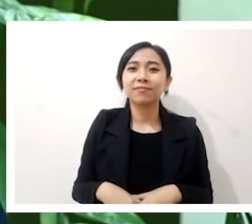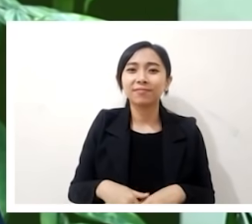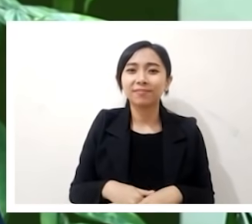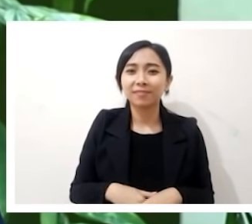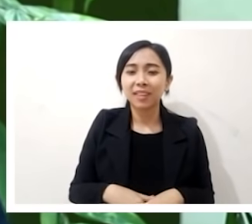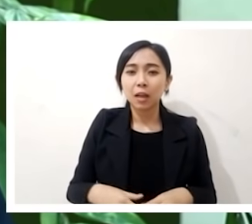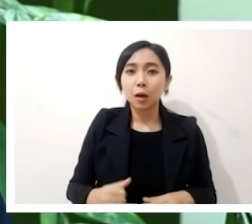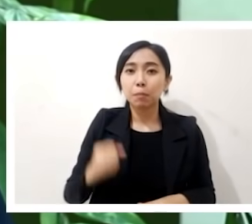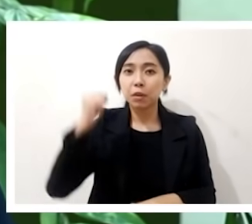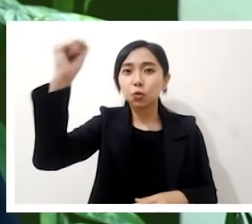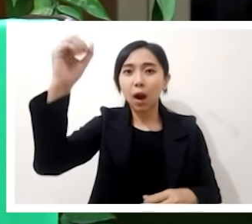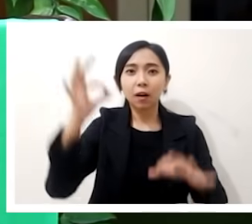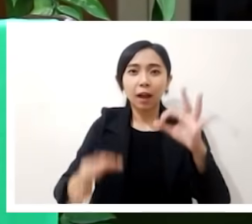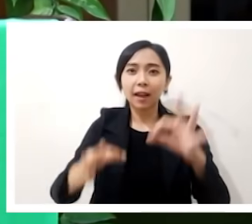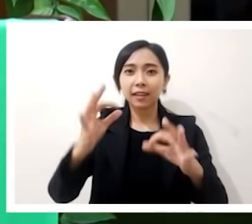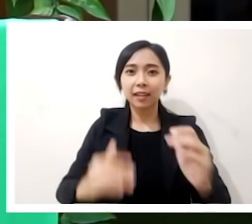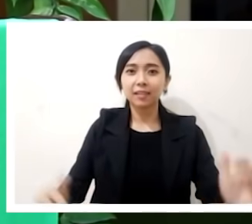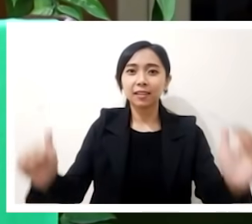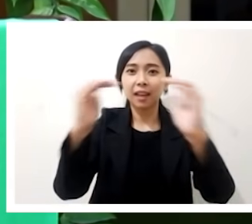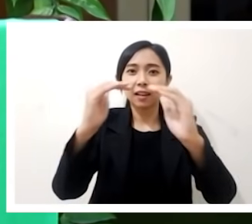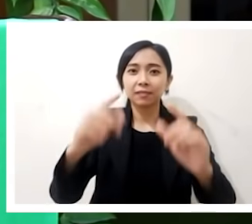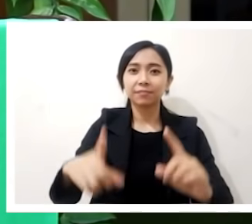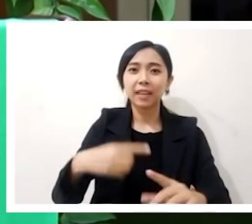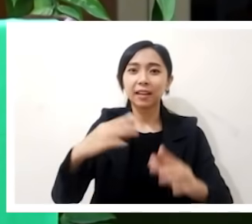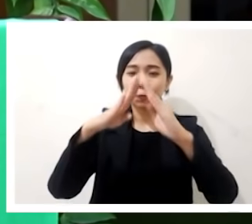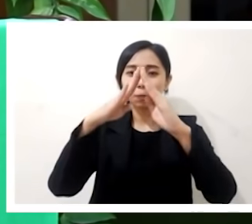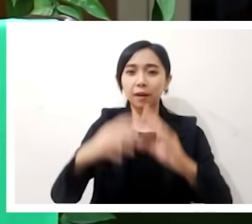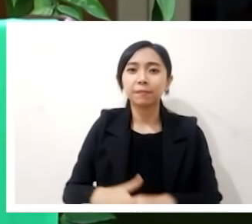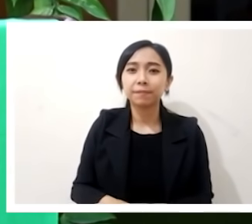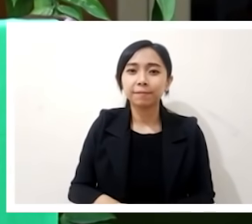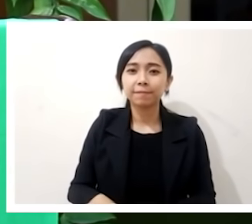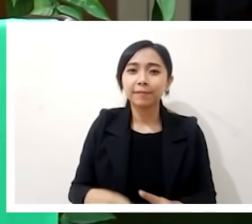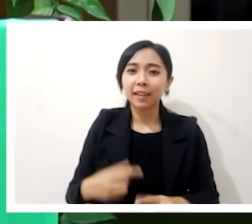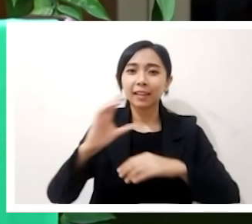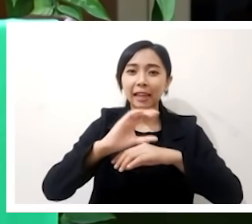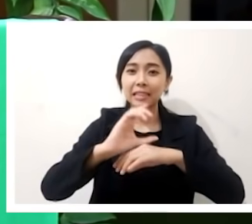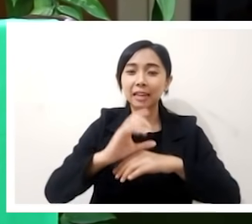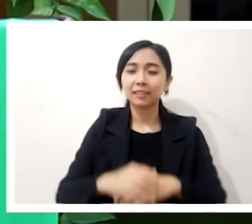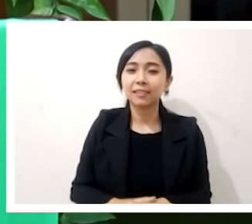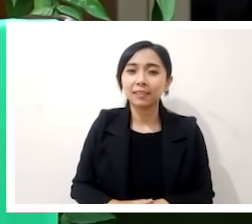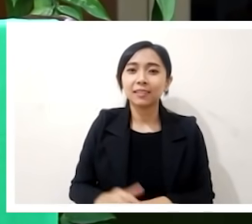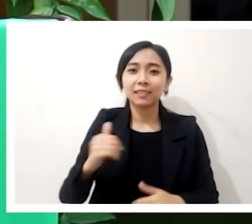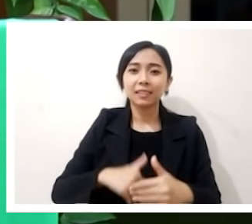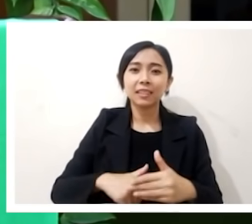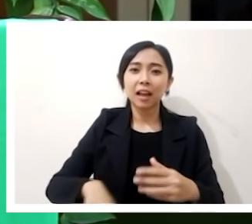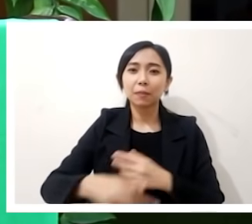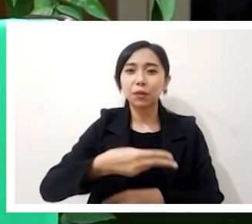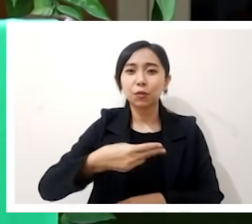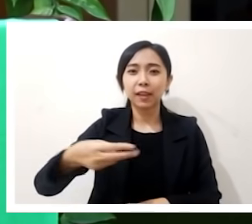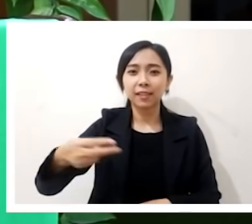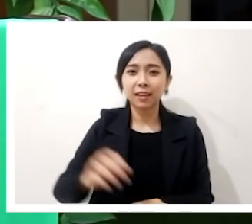memperjuangkan keadilan dan kesetaraan mulai dari rumah kita, dari gereja kita, di dalam bangsa